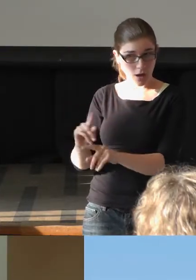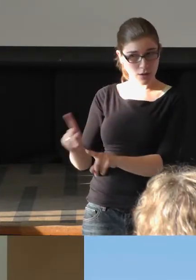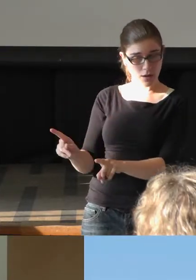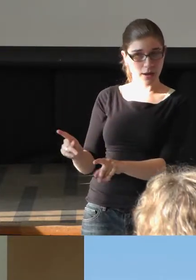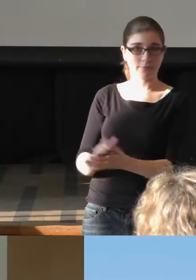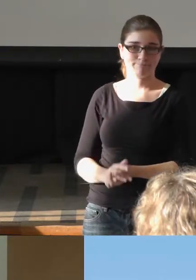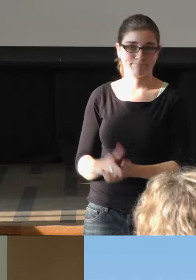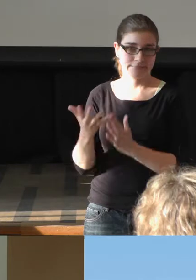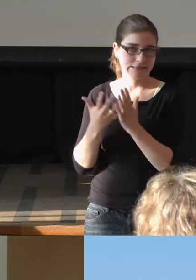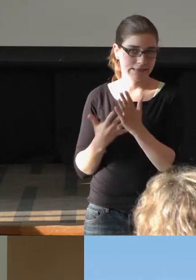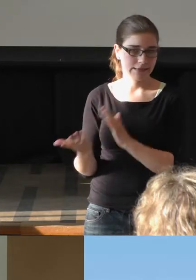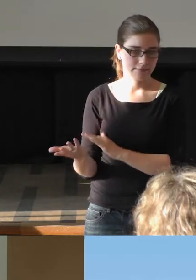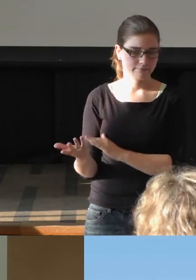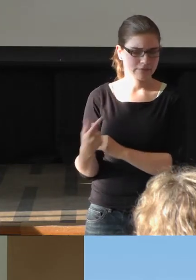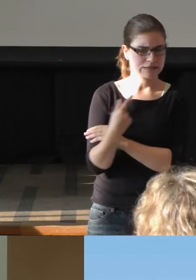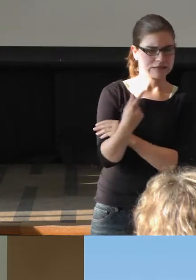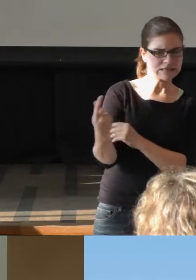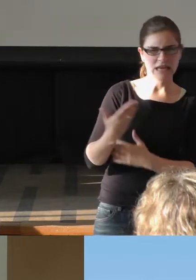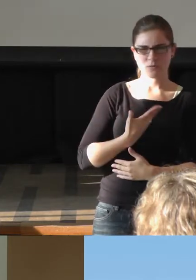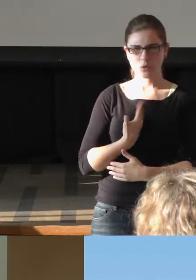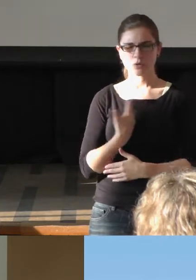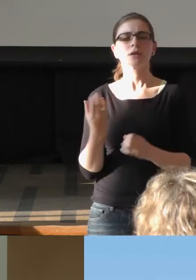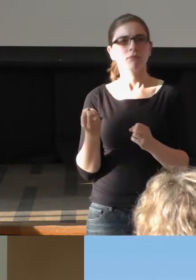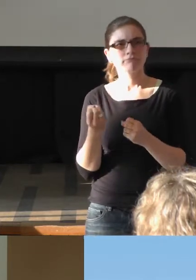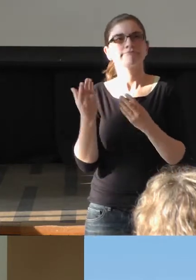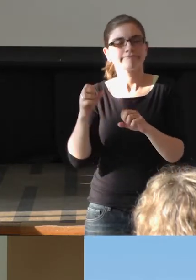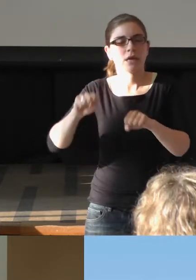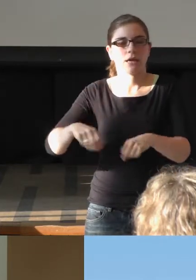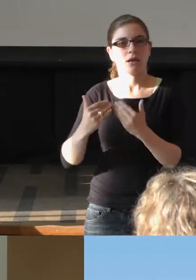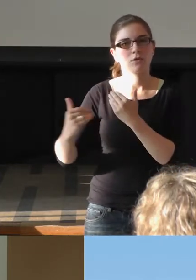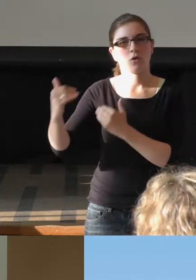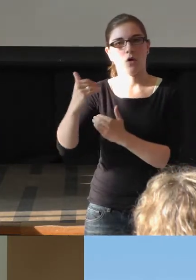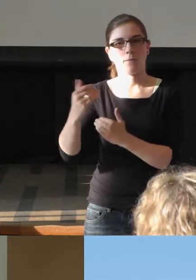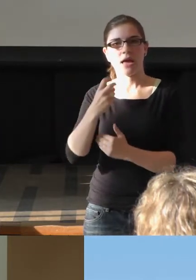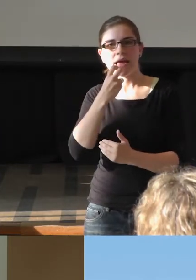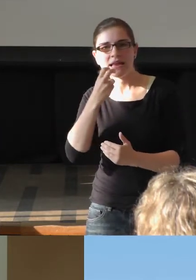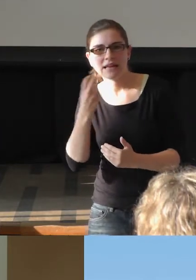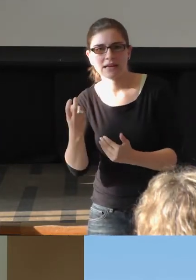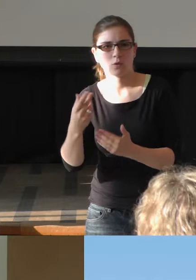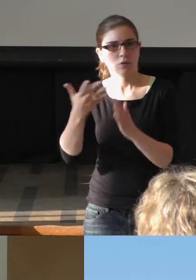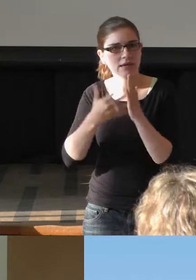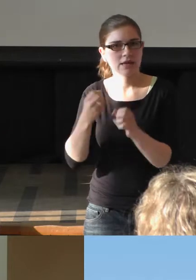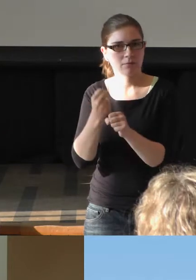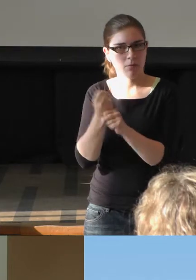Wenn man sich da jetzt nicht sicher ist, kann man zur Abgrenzung eben halt technische Zusatzuntersuchungen wie die Elektronorographie machen